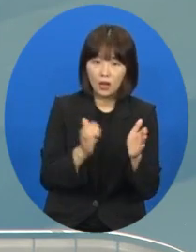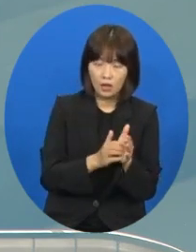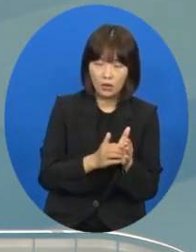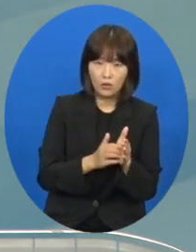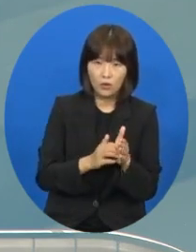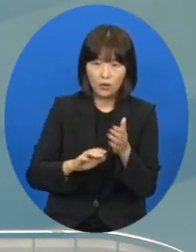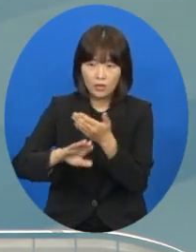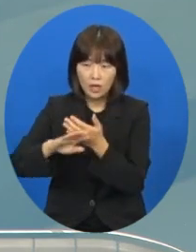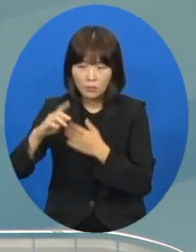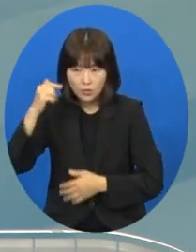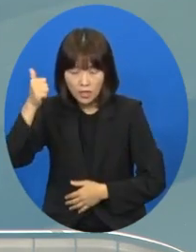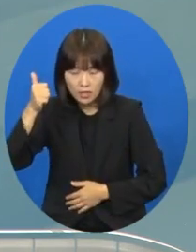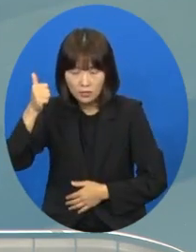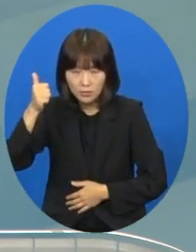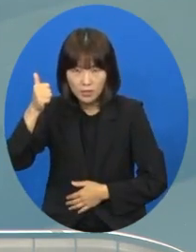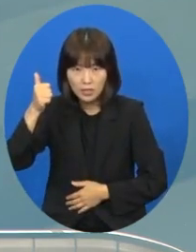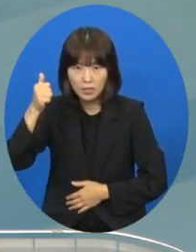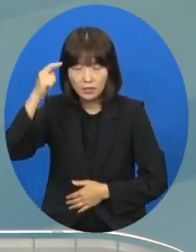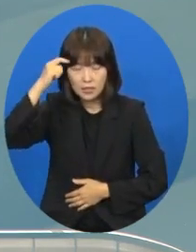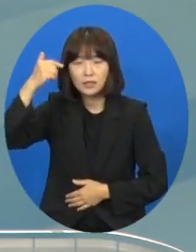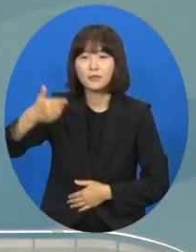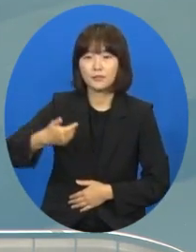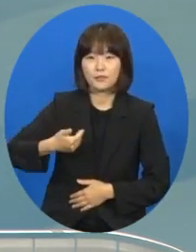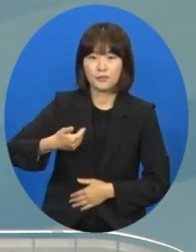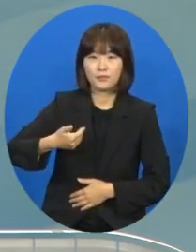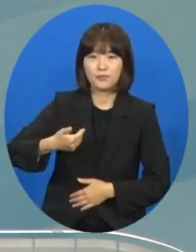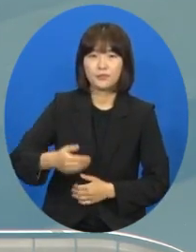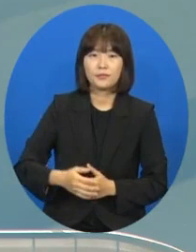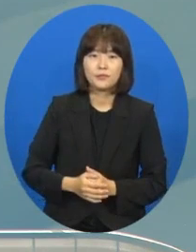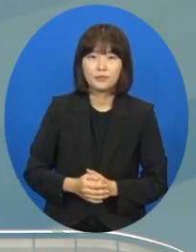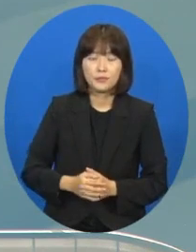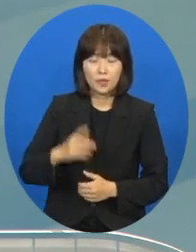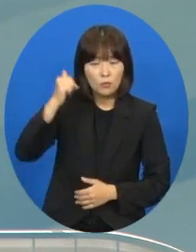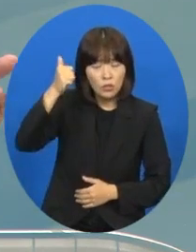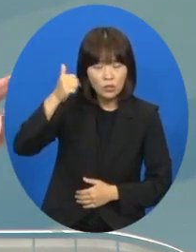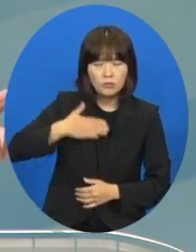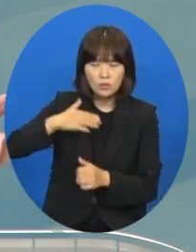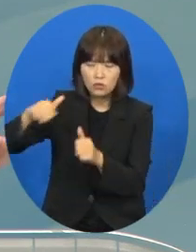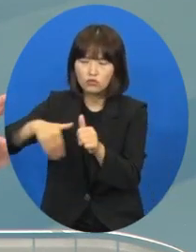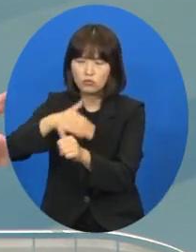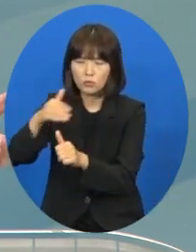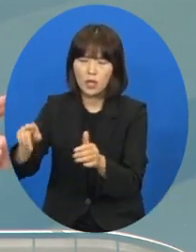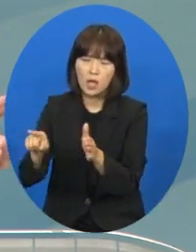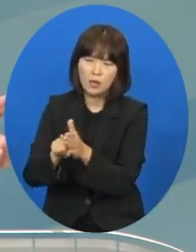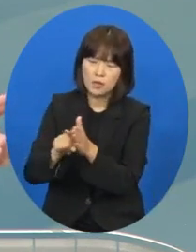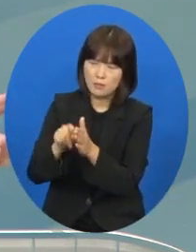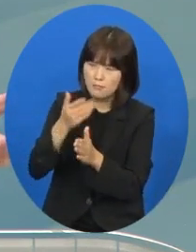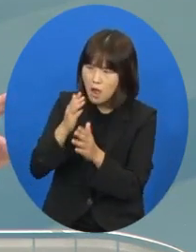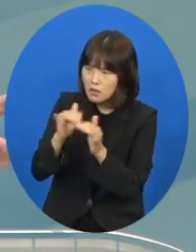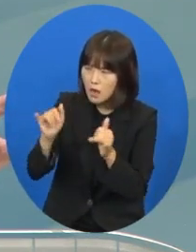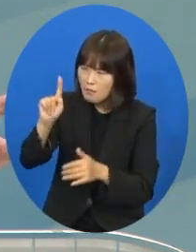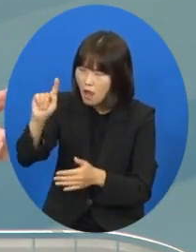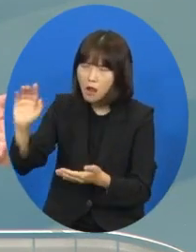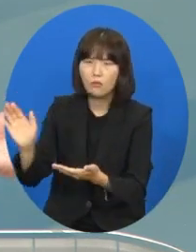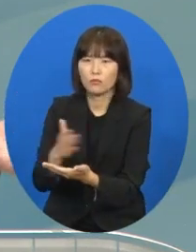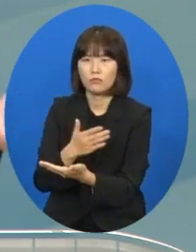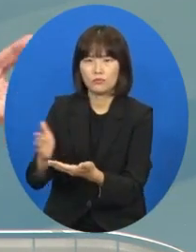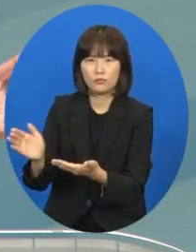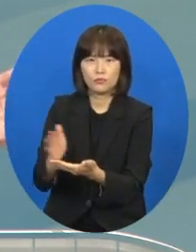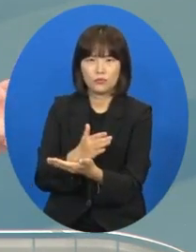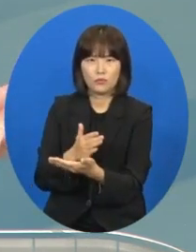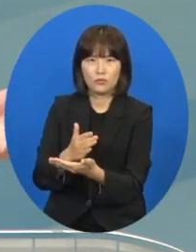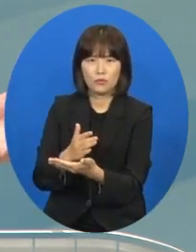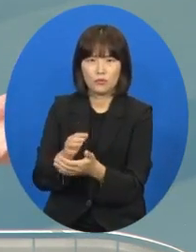분이 질문을 하시더라고요. 목사님, 제 주변에는 믿을 만한 사람 한 사람 없습니다.